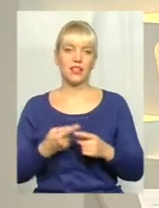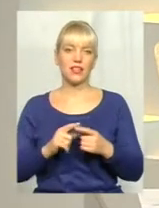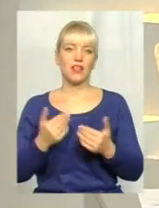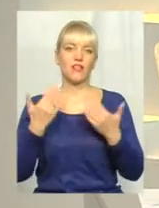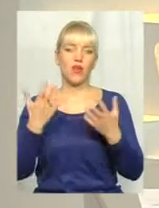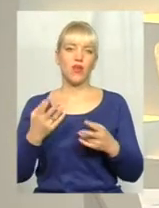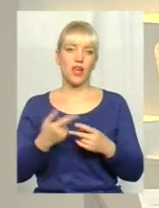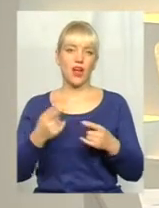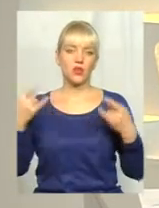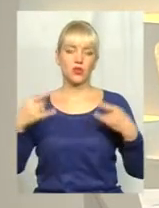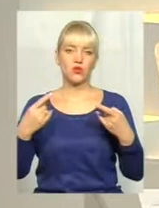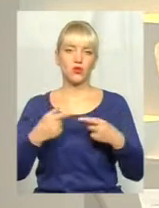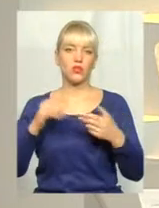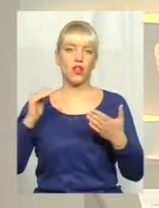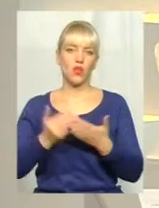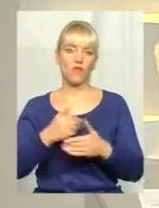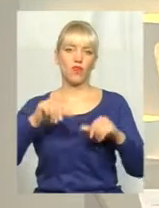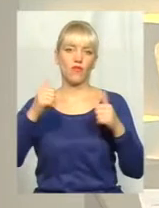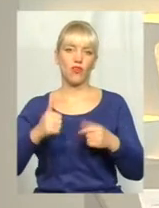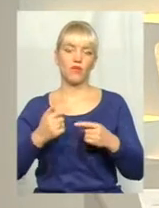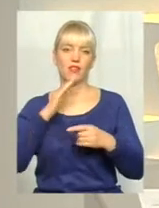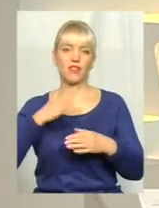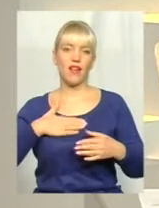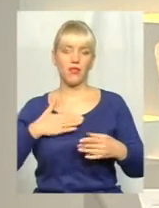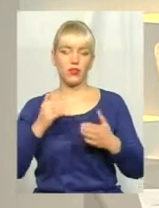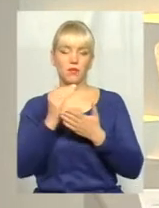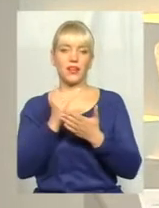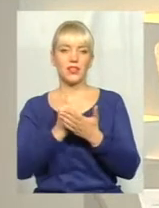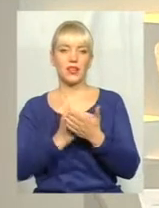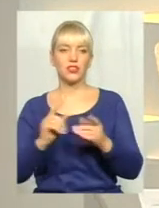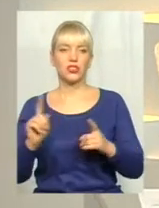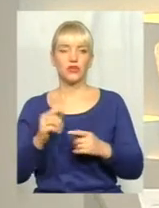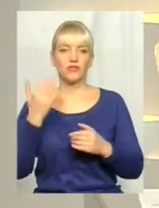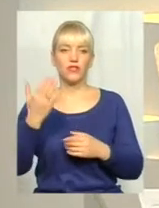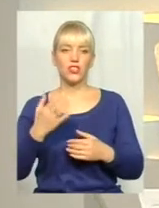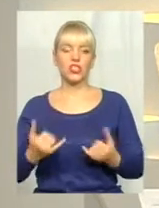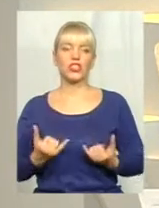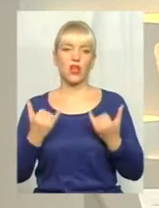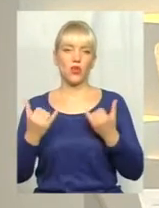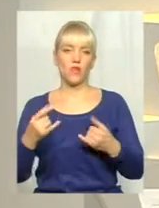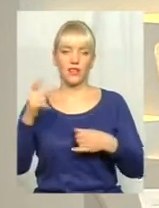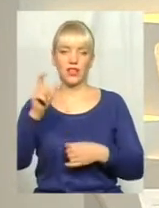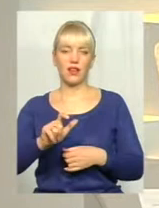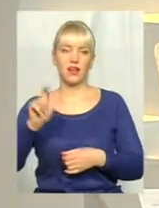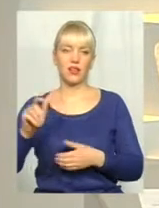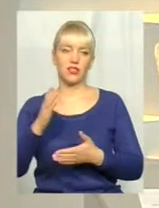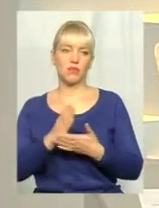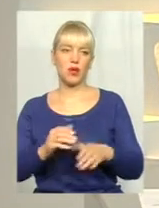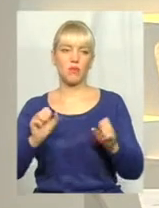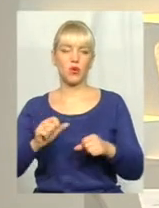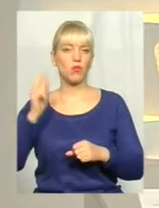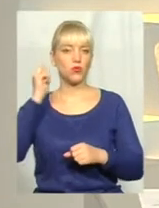студія. Новий формат нашої передачі для того, аби ви, шановний глядачу, мали можливість